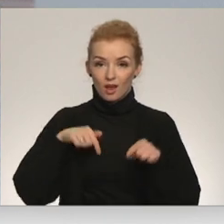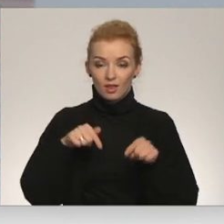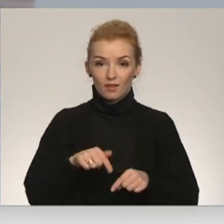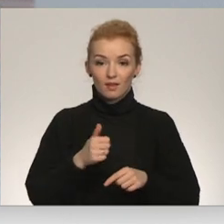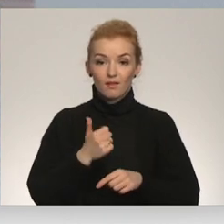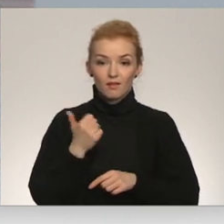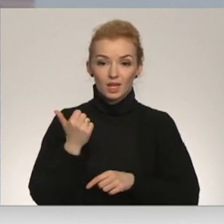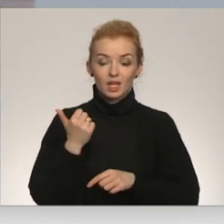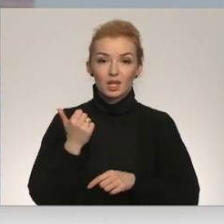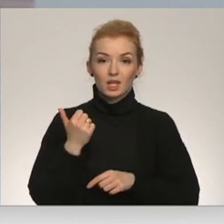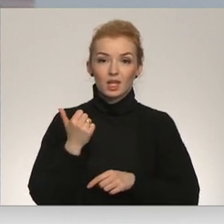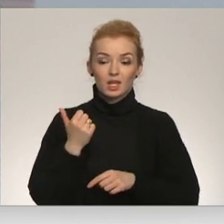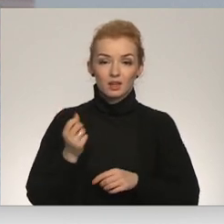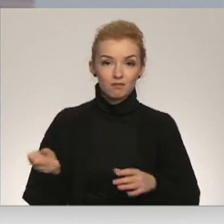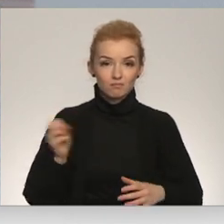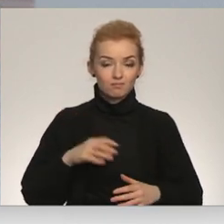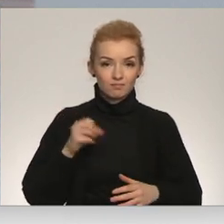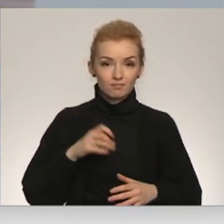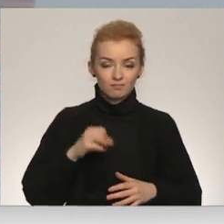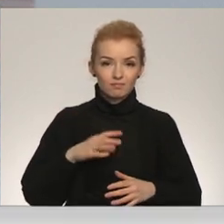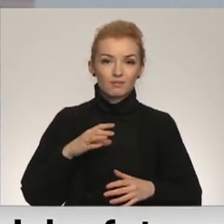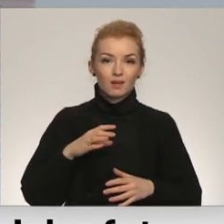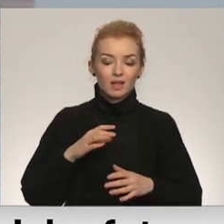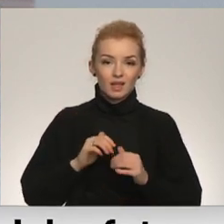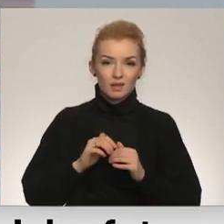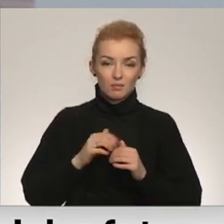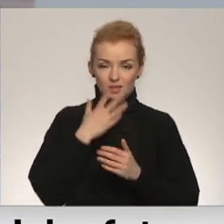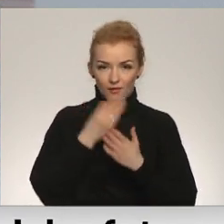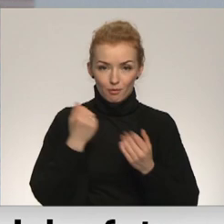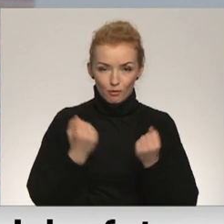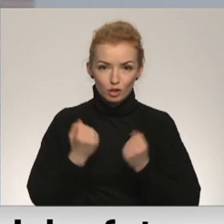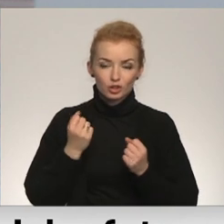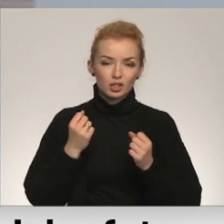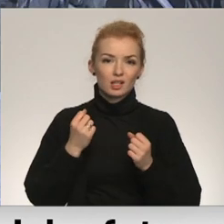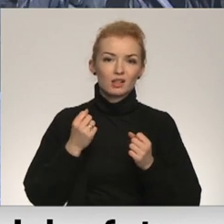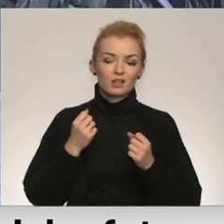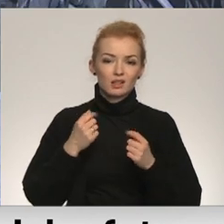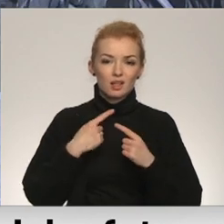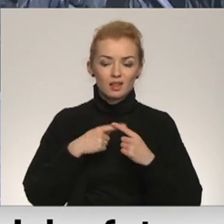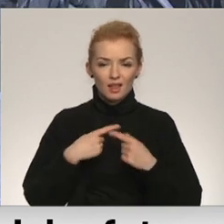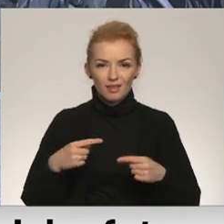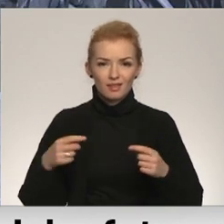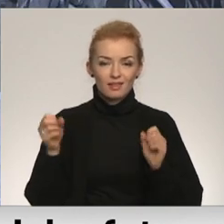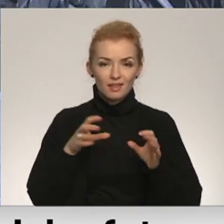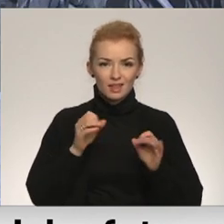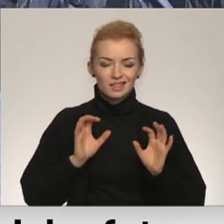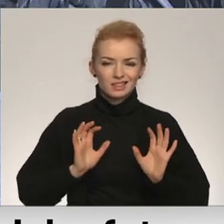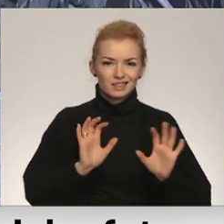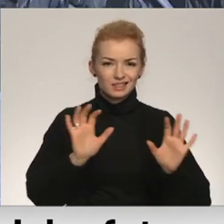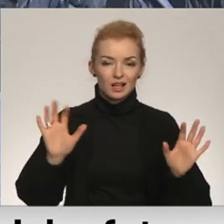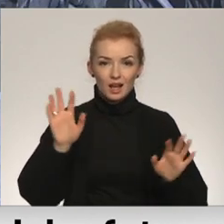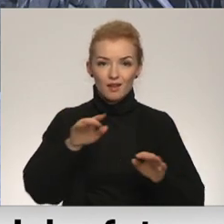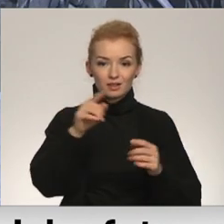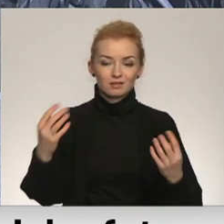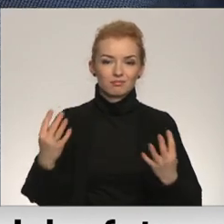sakrāva visas savas mašīnas un visādus dzelžus, lai neviens netiek iekšā.